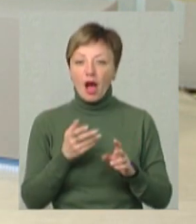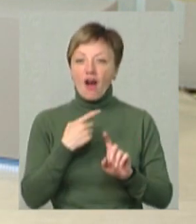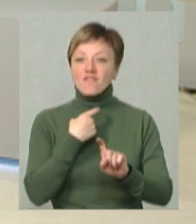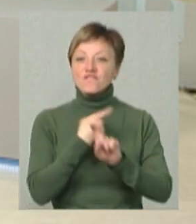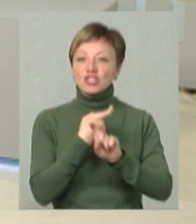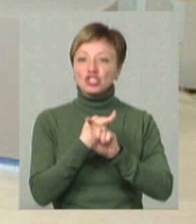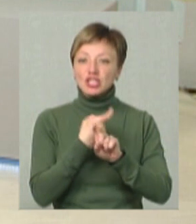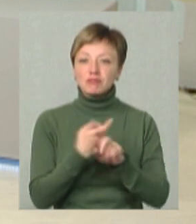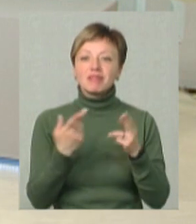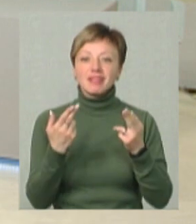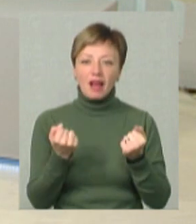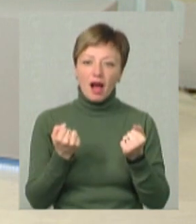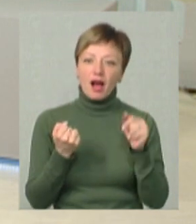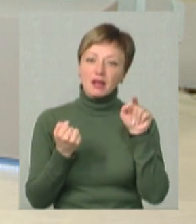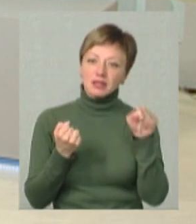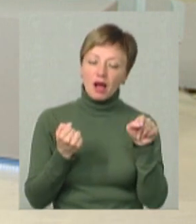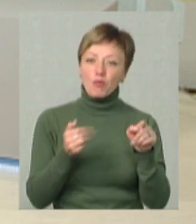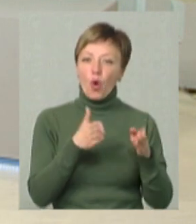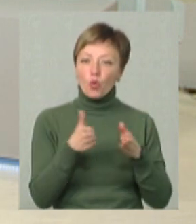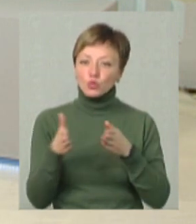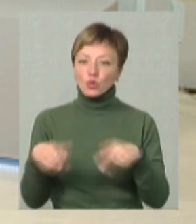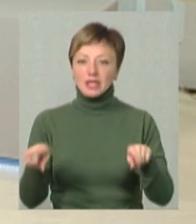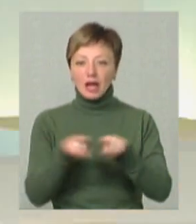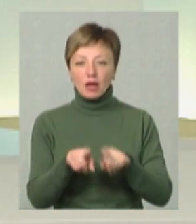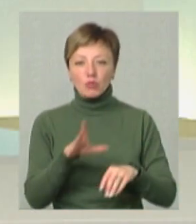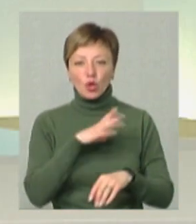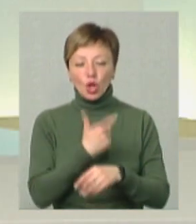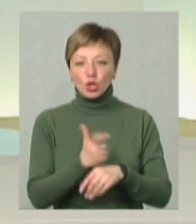Фашизм, так, там устрої були такі,